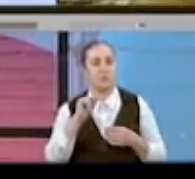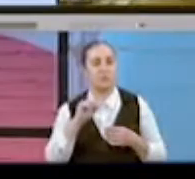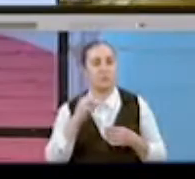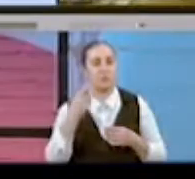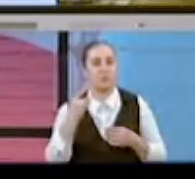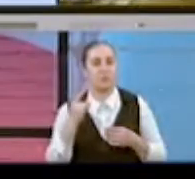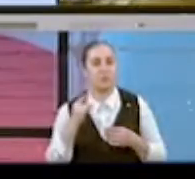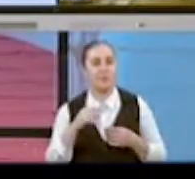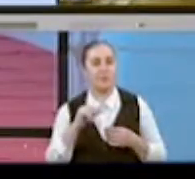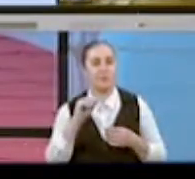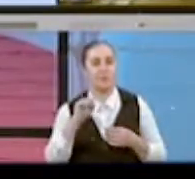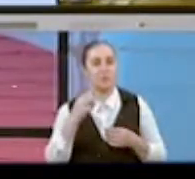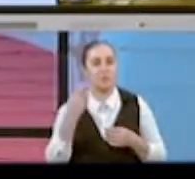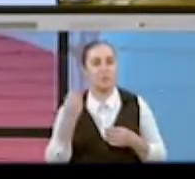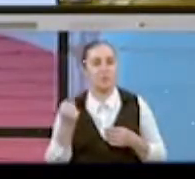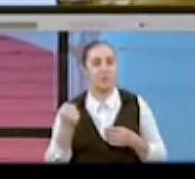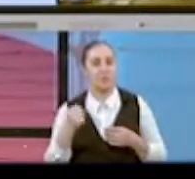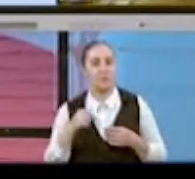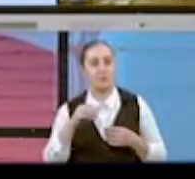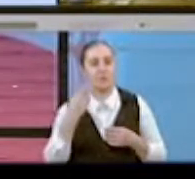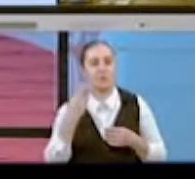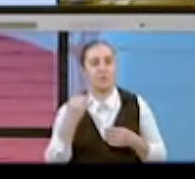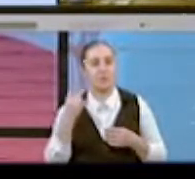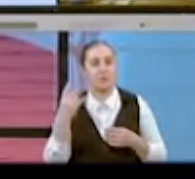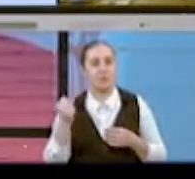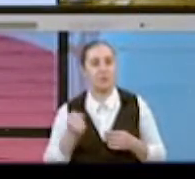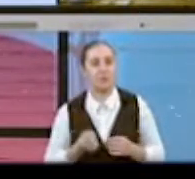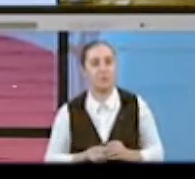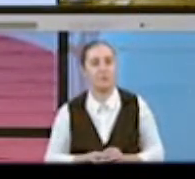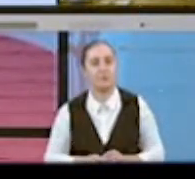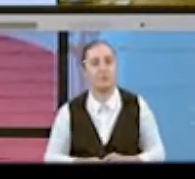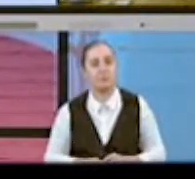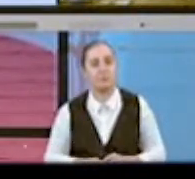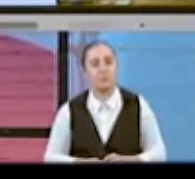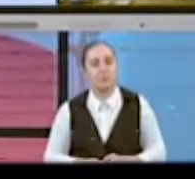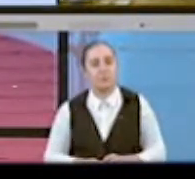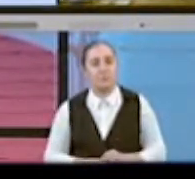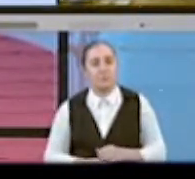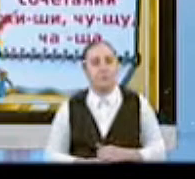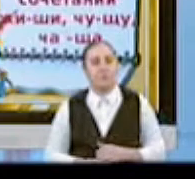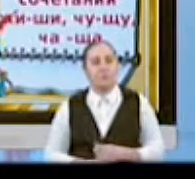«чаши», «чаща», «шина».